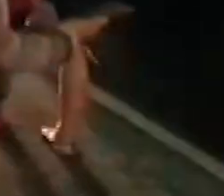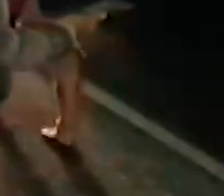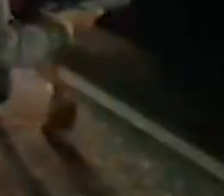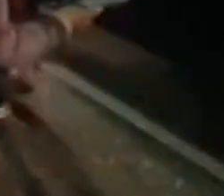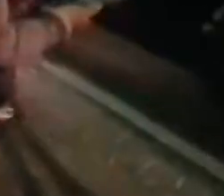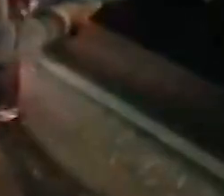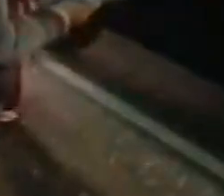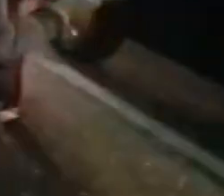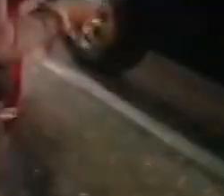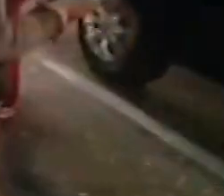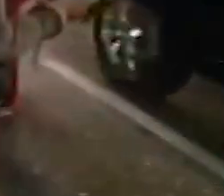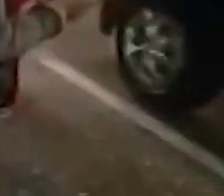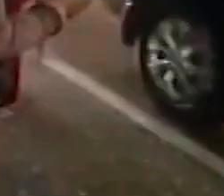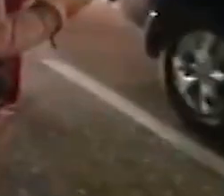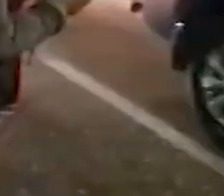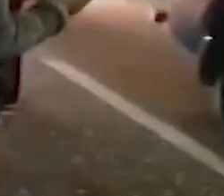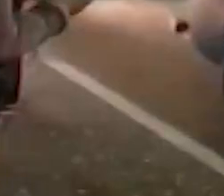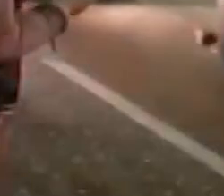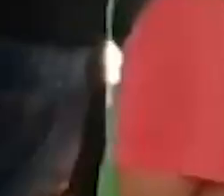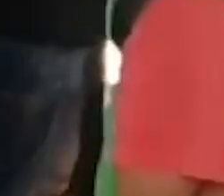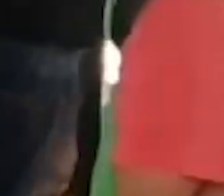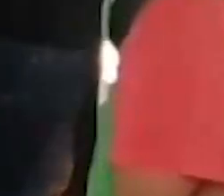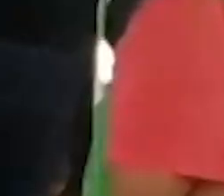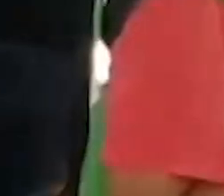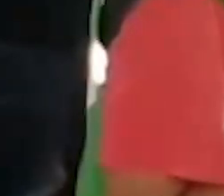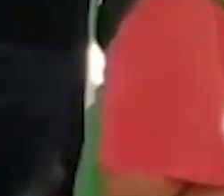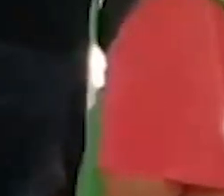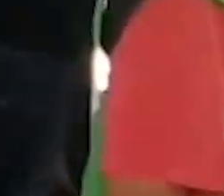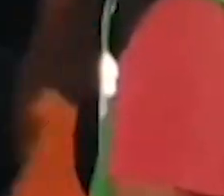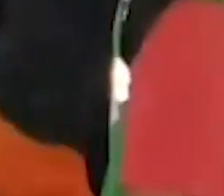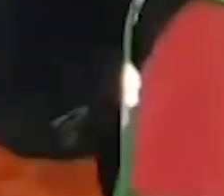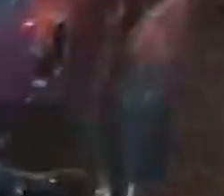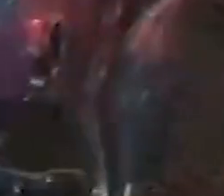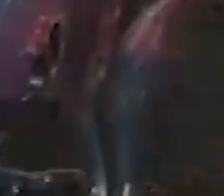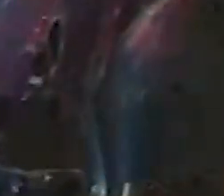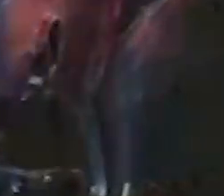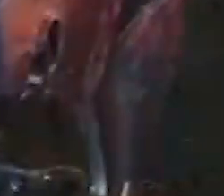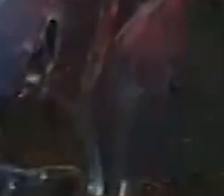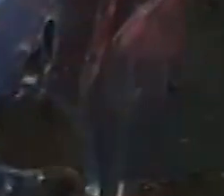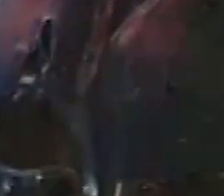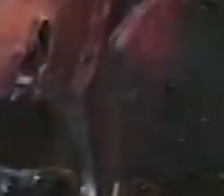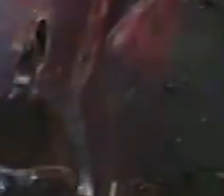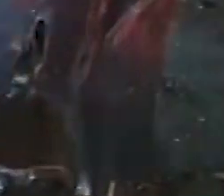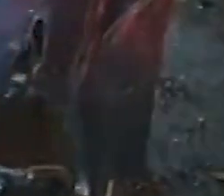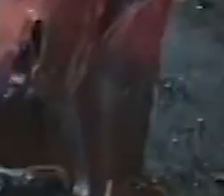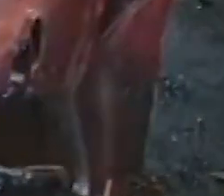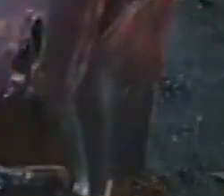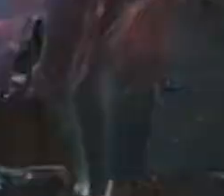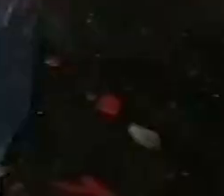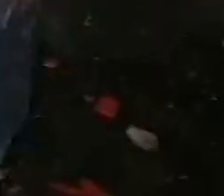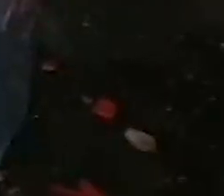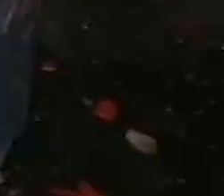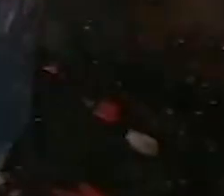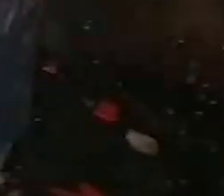Benturan keras akibat tabrakan menyebabkan tabrakan beruntun karena saat kejadian sejumlah taksi dan mobil angkutan kota juga